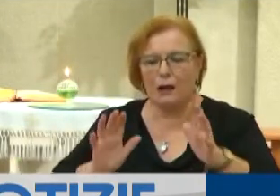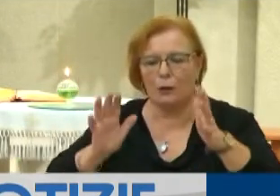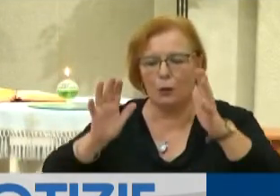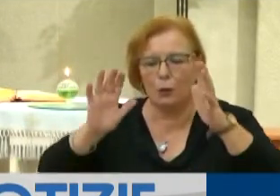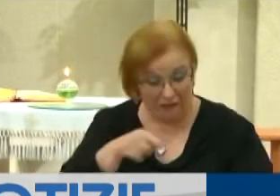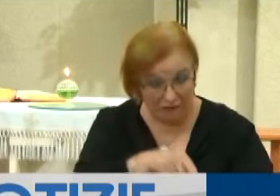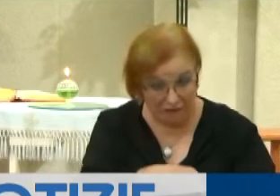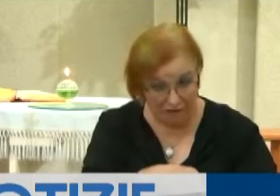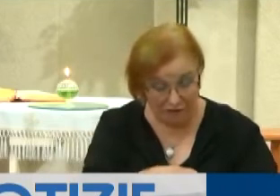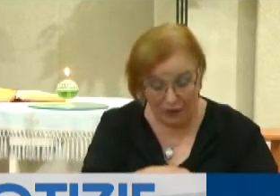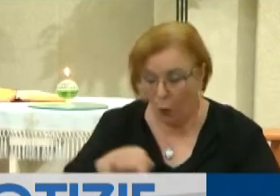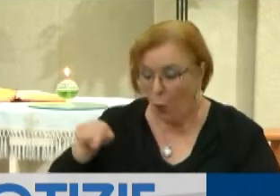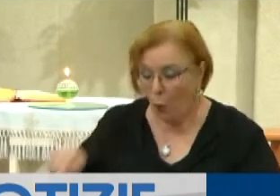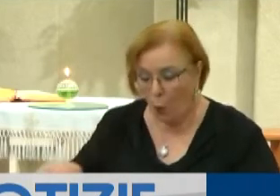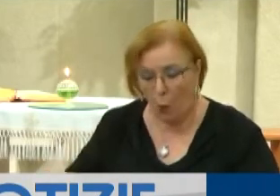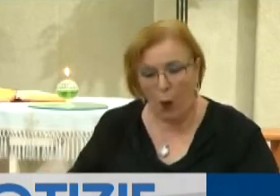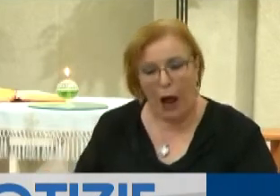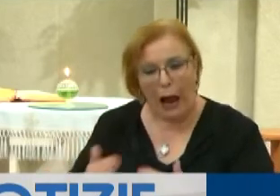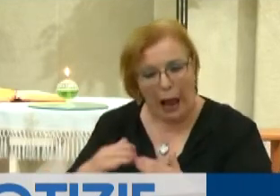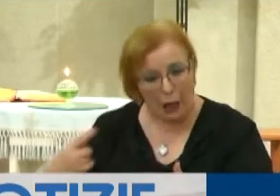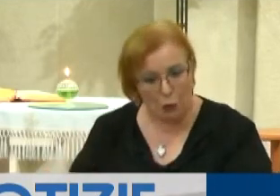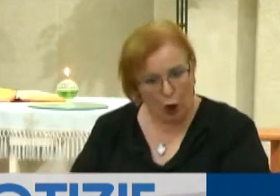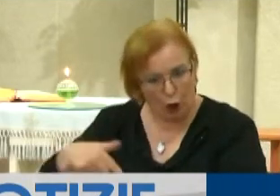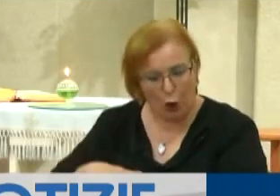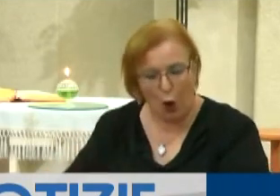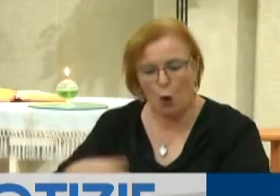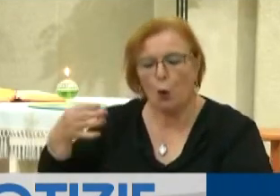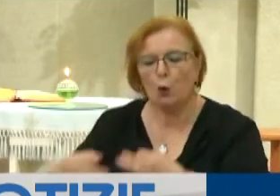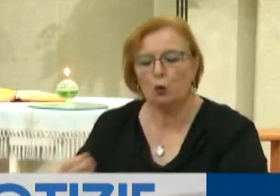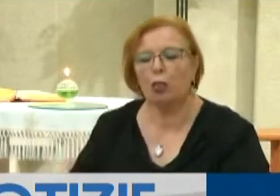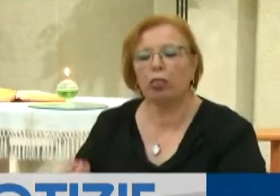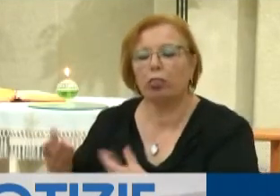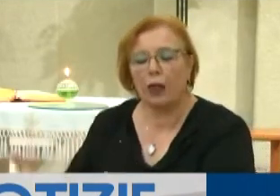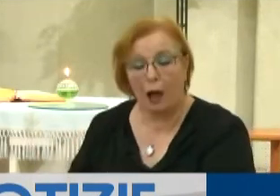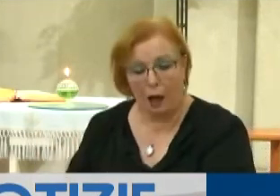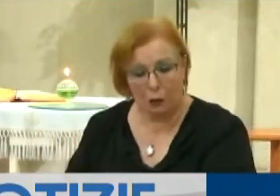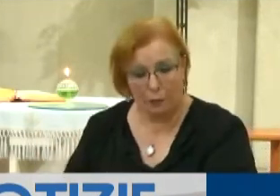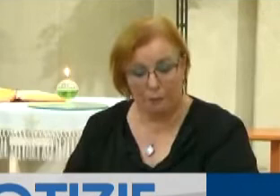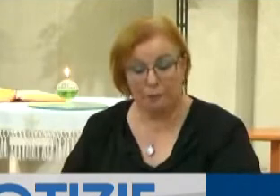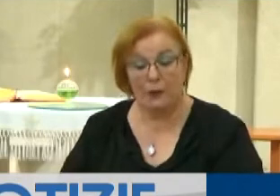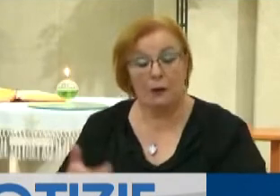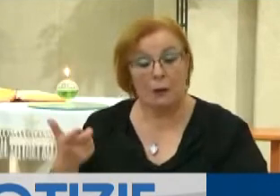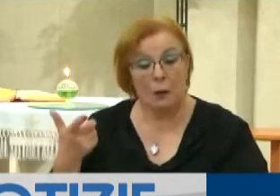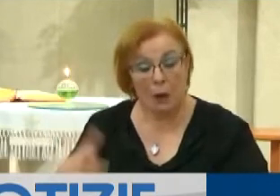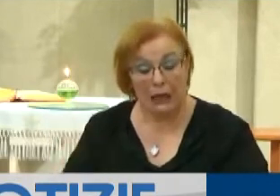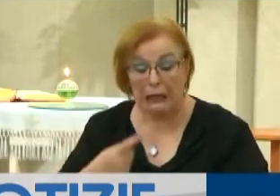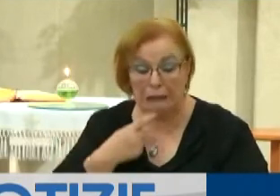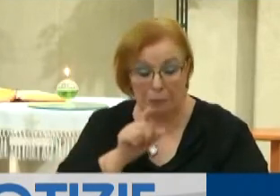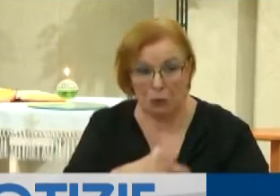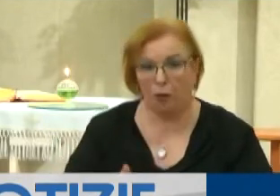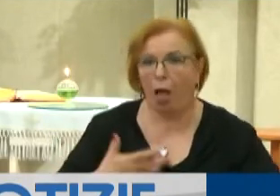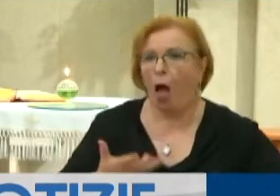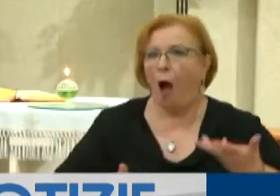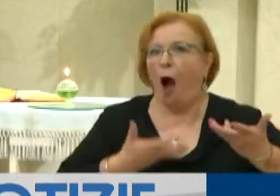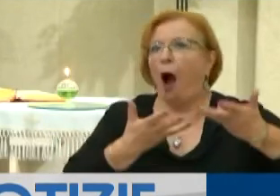'appartenenza piena alla comunità cristiana sia effettiva. La celebrazione eucaristica, tradotta nella lingua dei segni, sarà trasmessa in diretta su